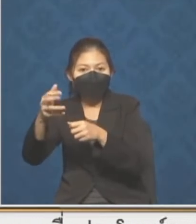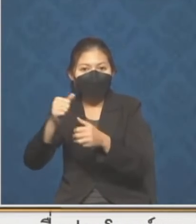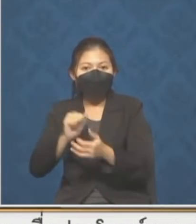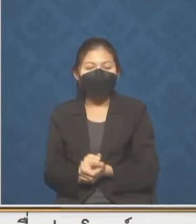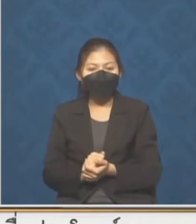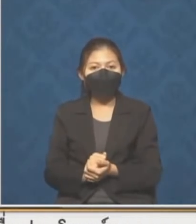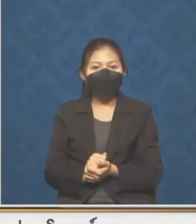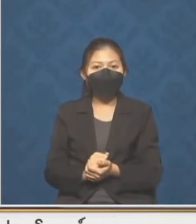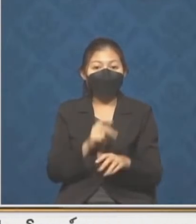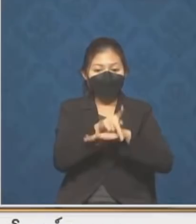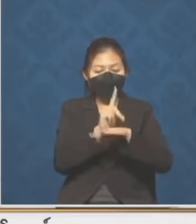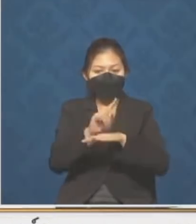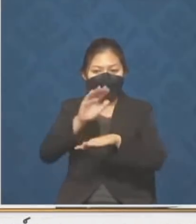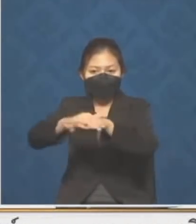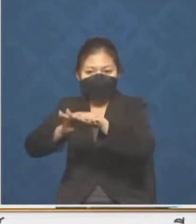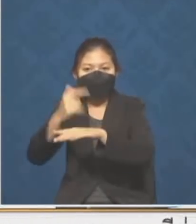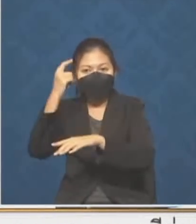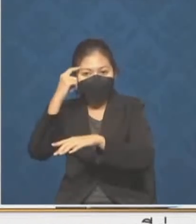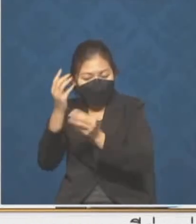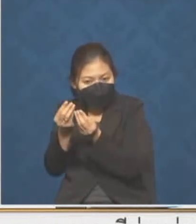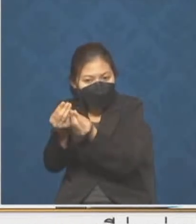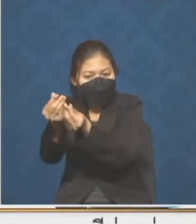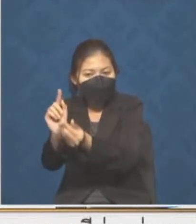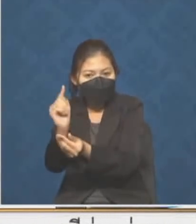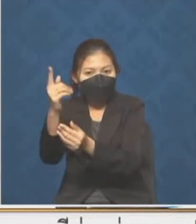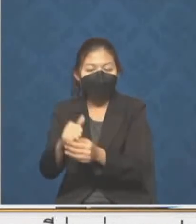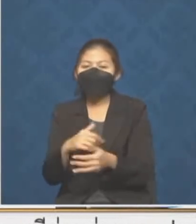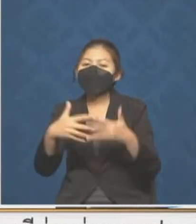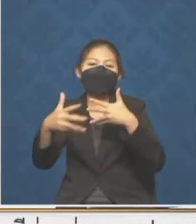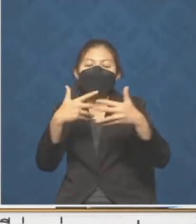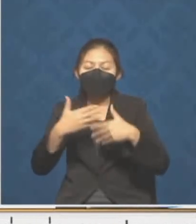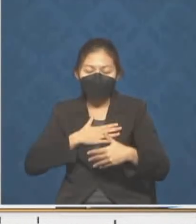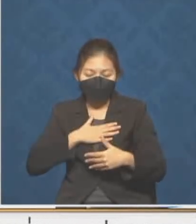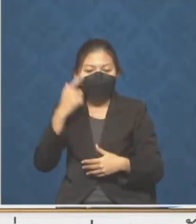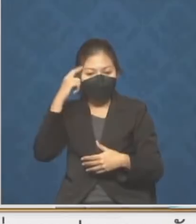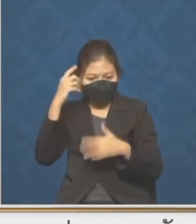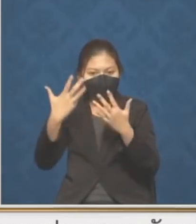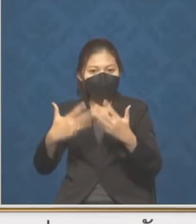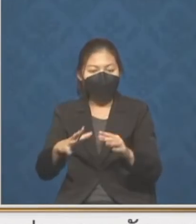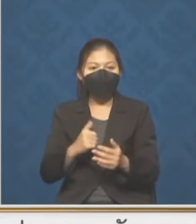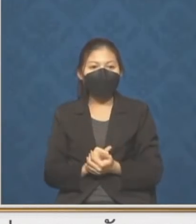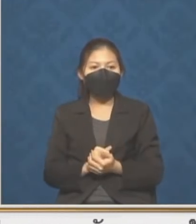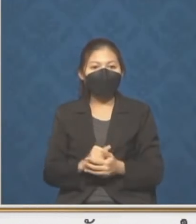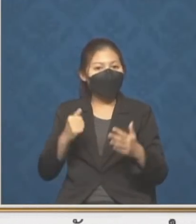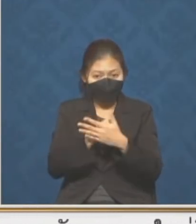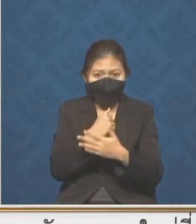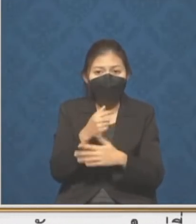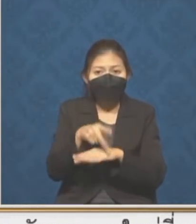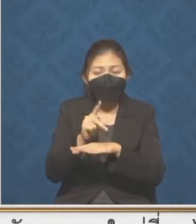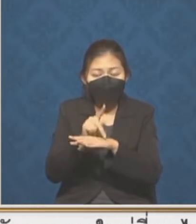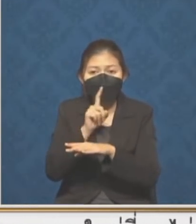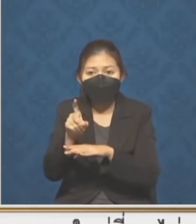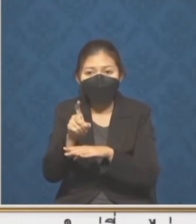ดให้ละเอียดรอบคอบหน่อยดีไหมครับ ไม่เป็นไรผมคิดมาแล้วครับนะฮะ เสียดายนะครับ ไม่เป็นไรครับนะ